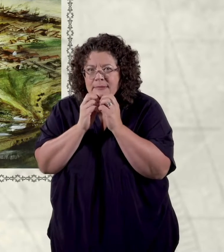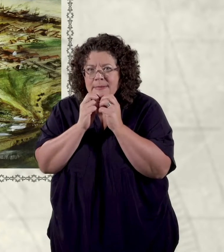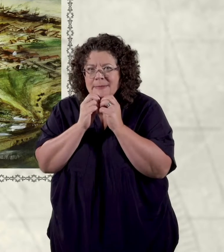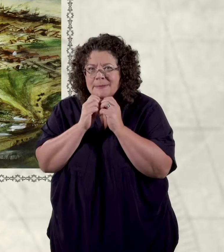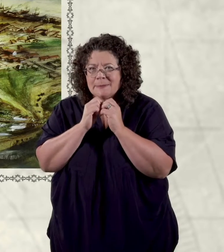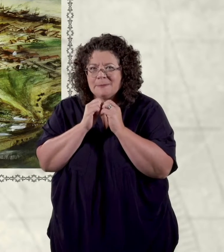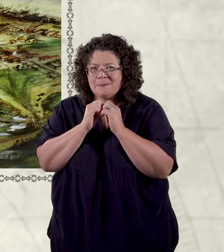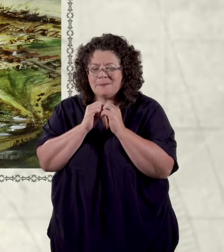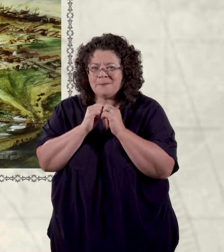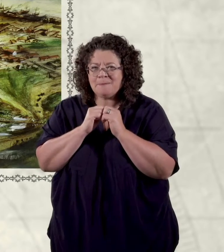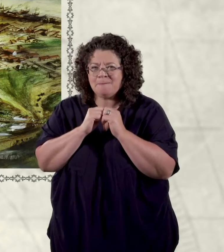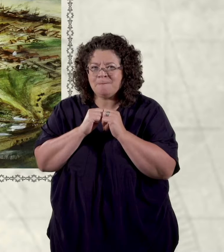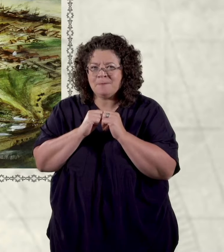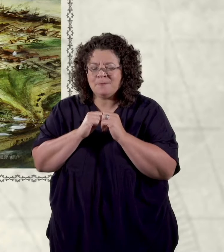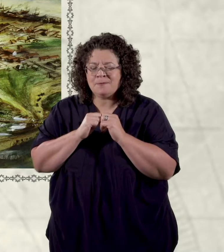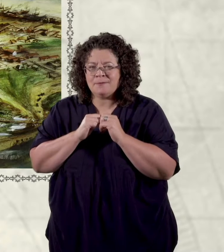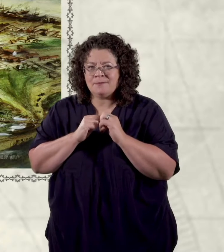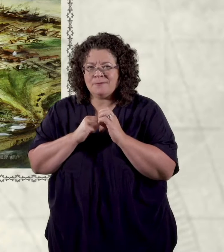Ffwrdd â ti, sgwarnog?